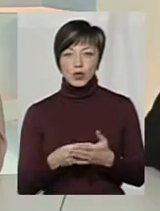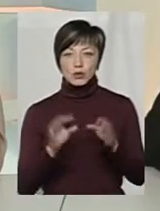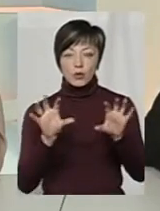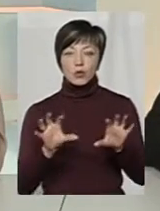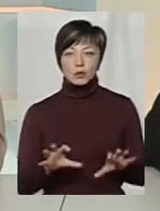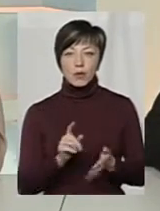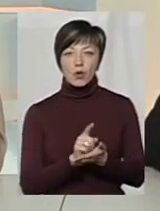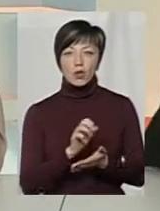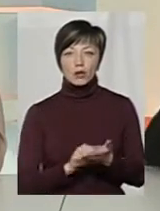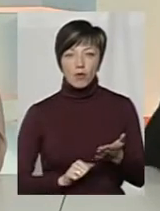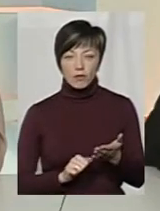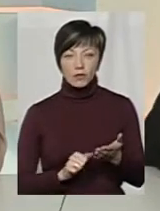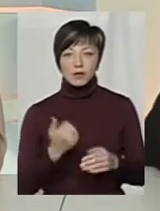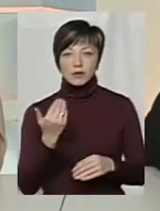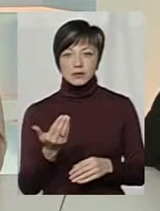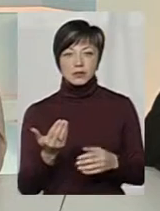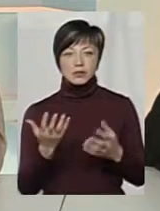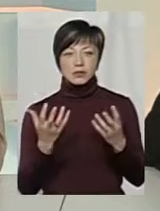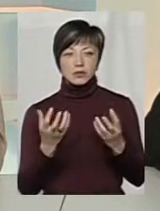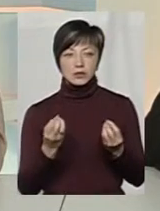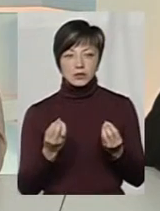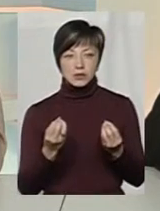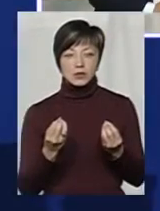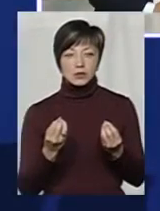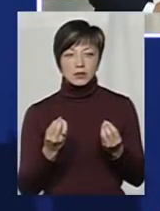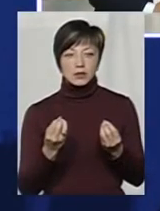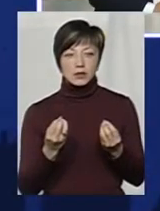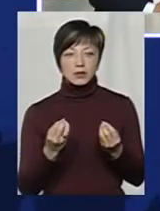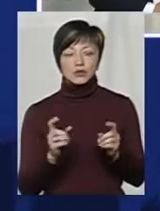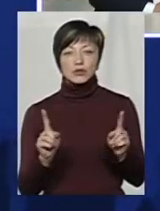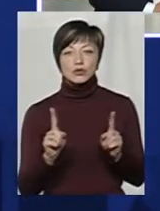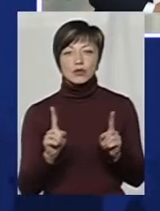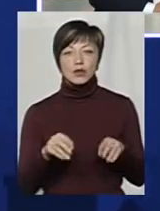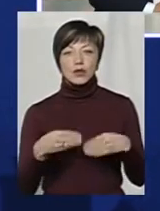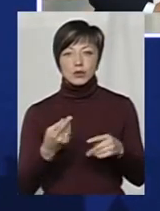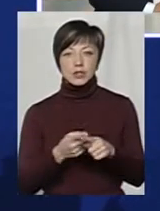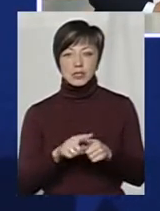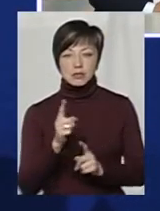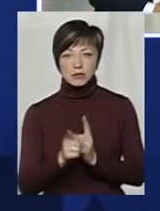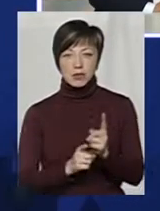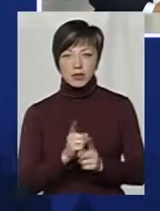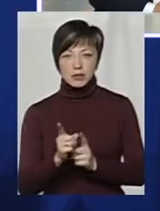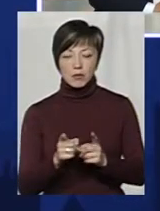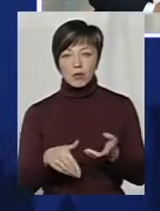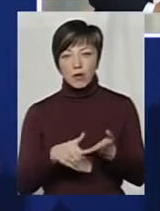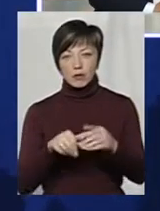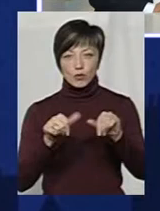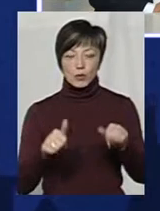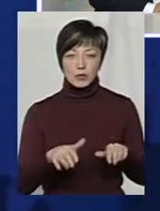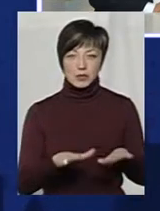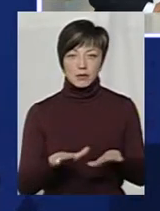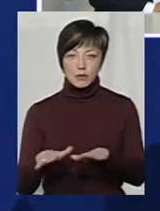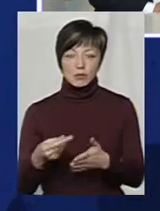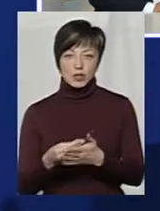кодексу і податкового. Ви, напевно, ще знали про них у проєкті. Що вони дають, оці зміни? Помагають формувати